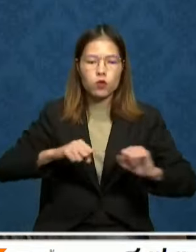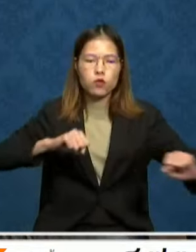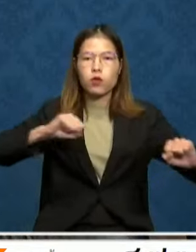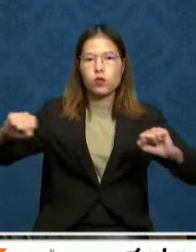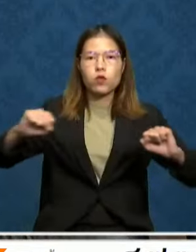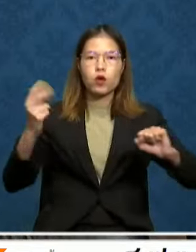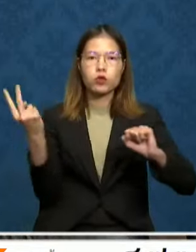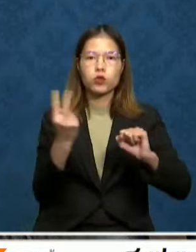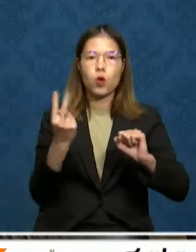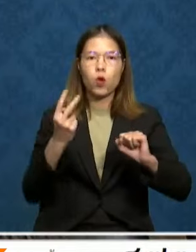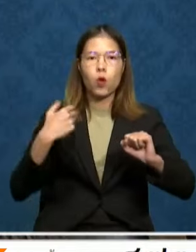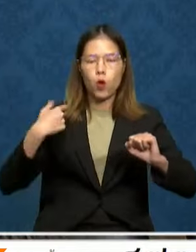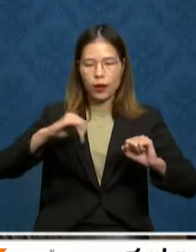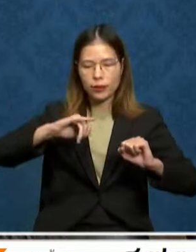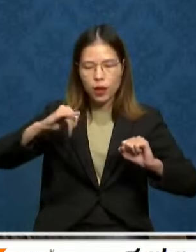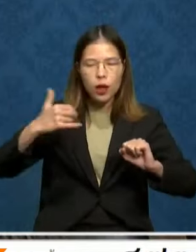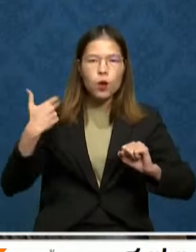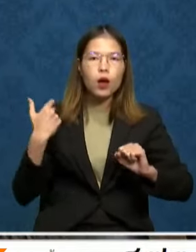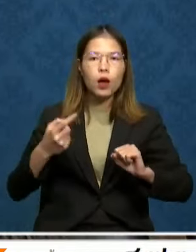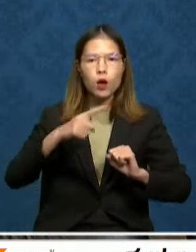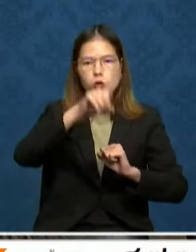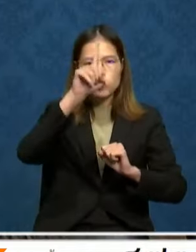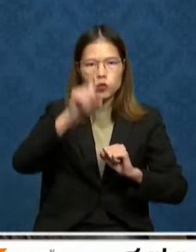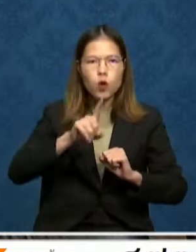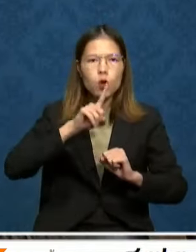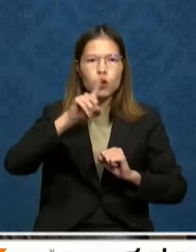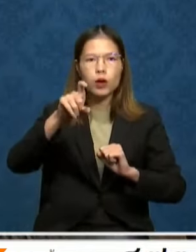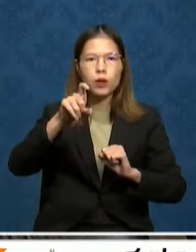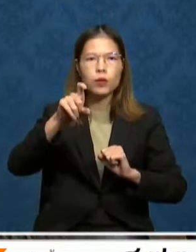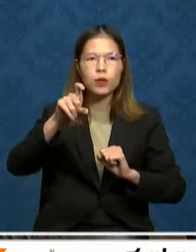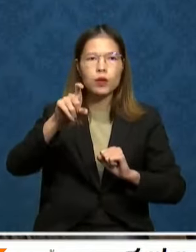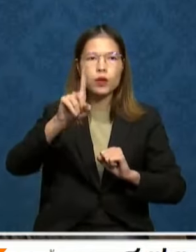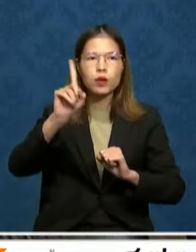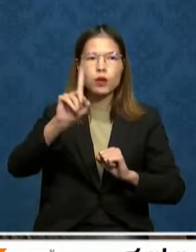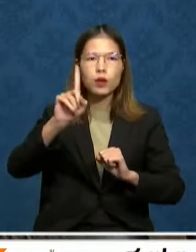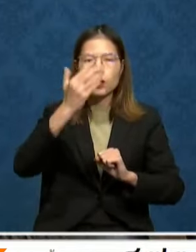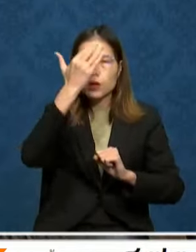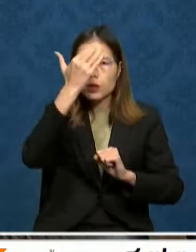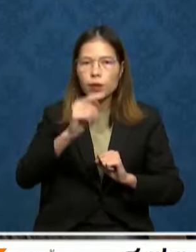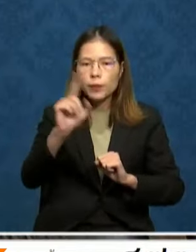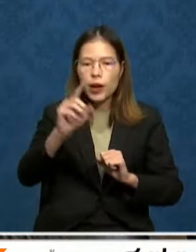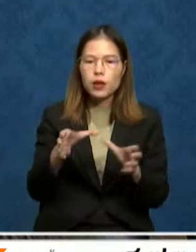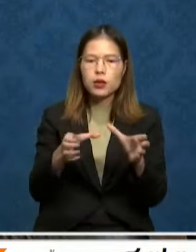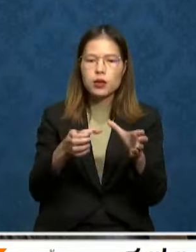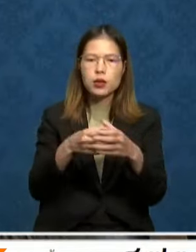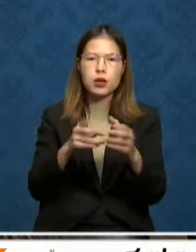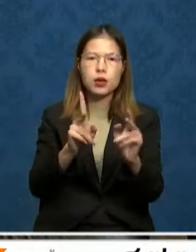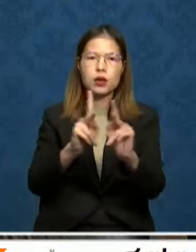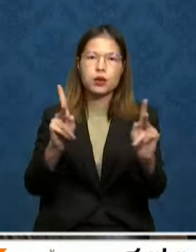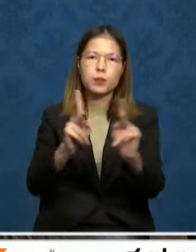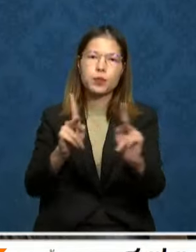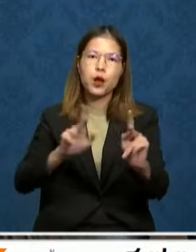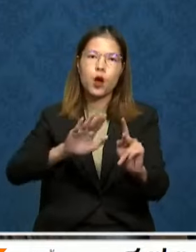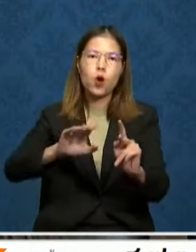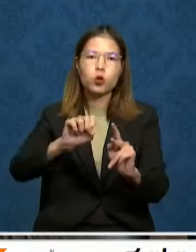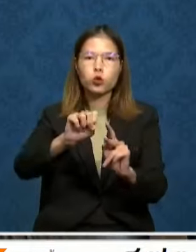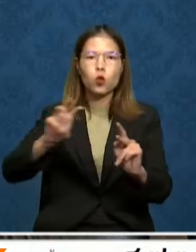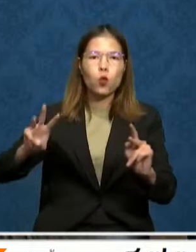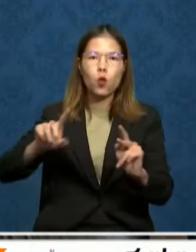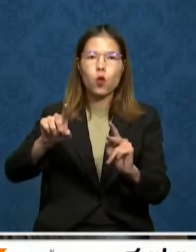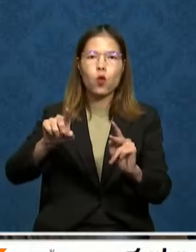แล้วแต่ผมมีความสงสัยครับผมมีความสงสัยว่าทำไมคณะกรรมาธิการของวุฒิสภา